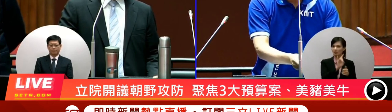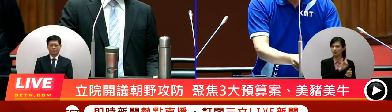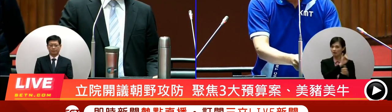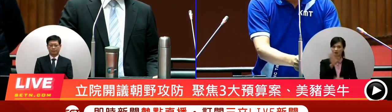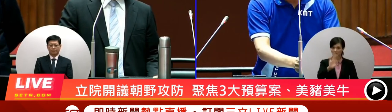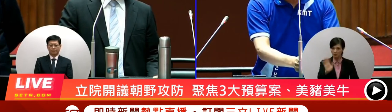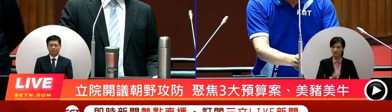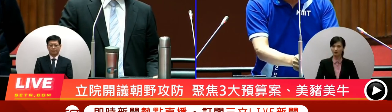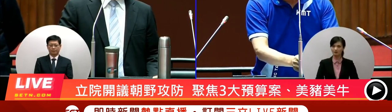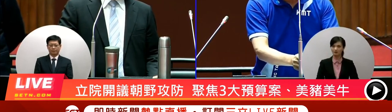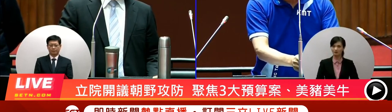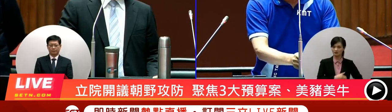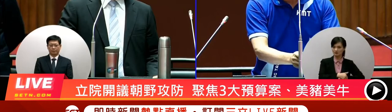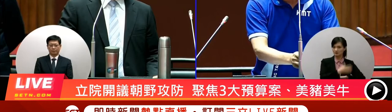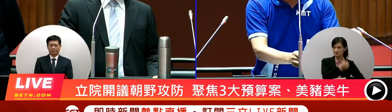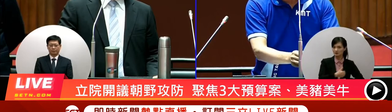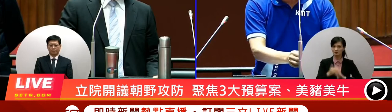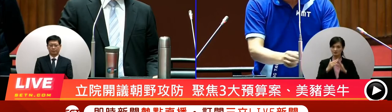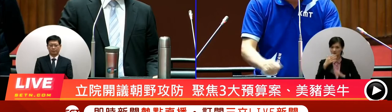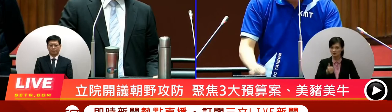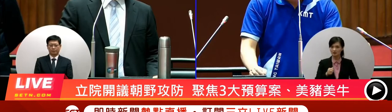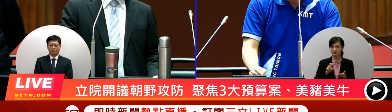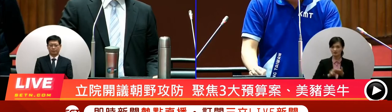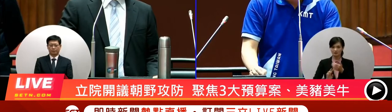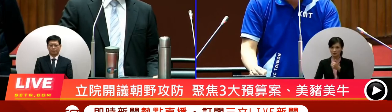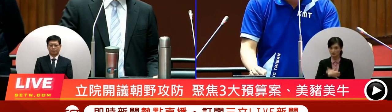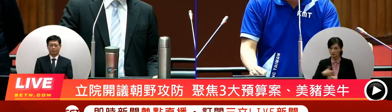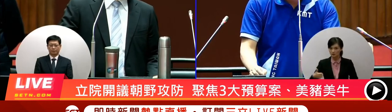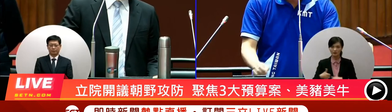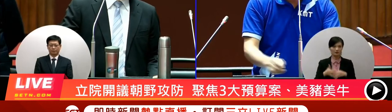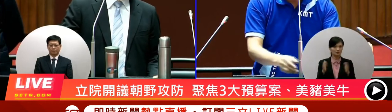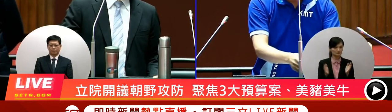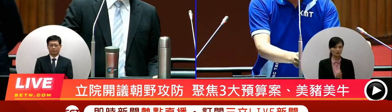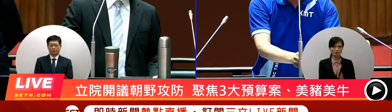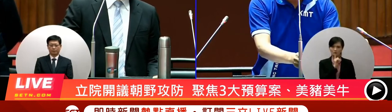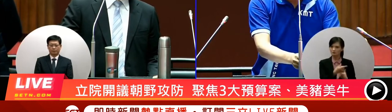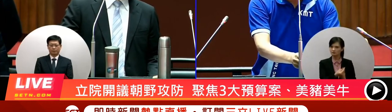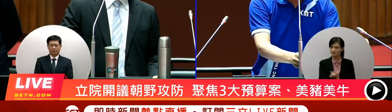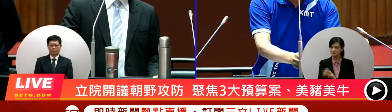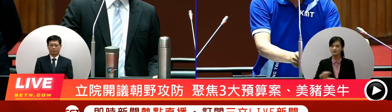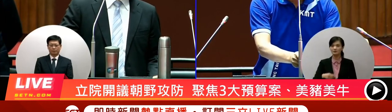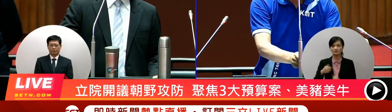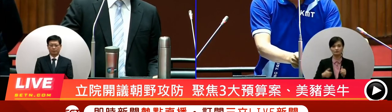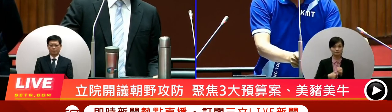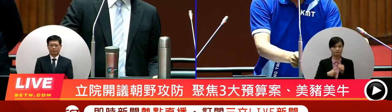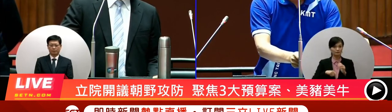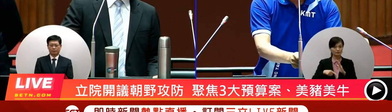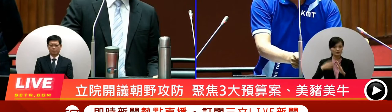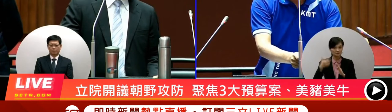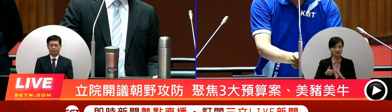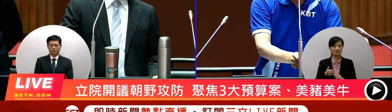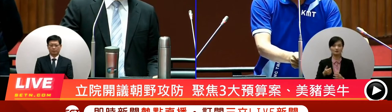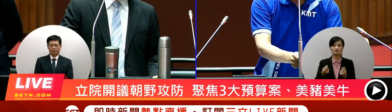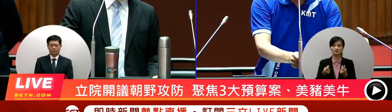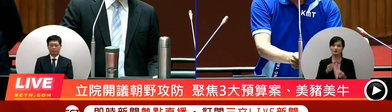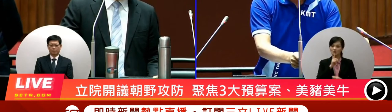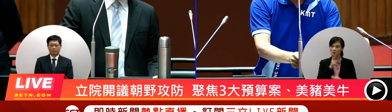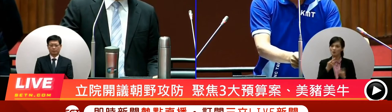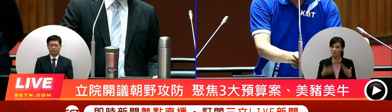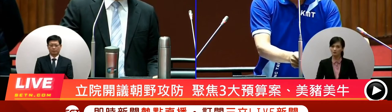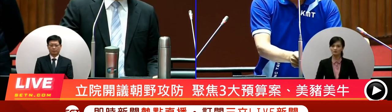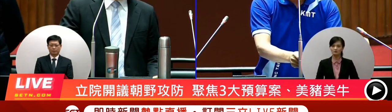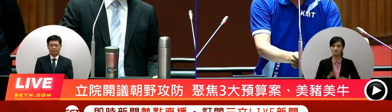县长、市长都讲过，立法委员陈亭妃也讲过，我们的蔡副院长也讲过。现在当美国